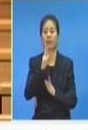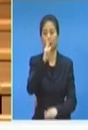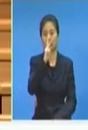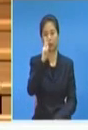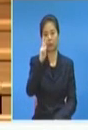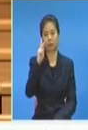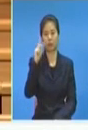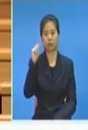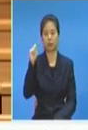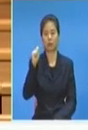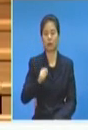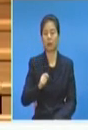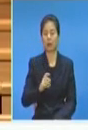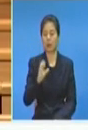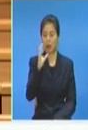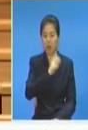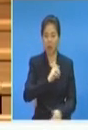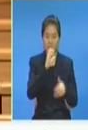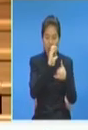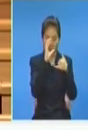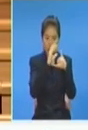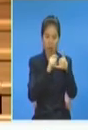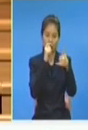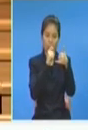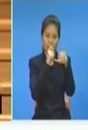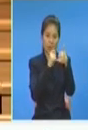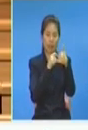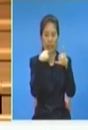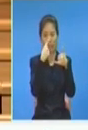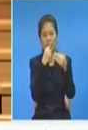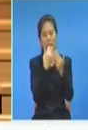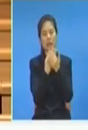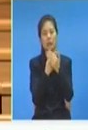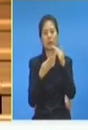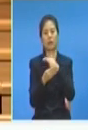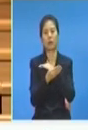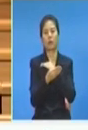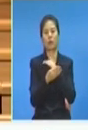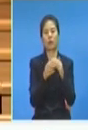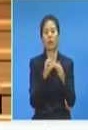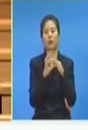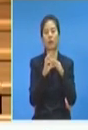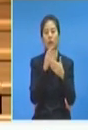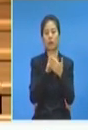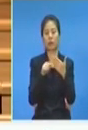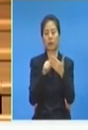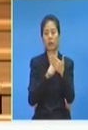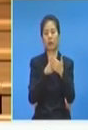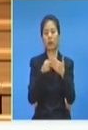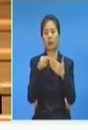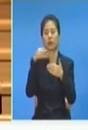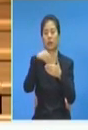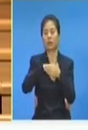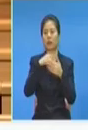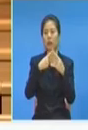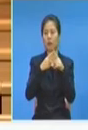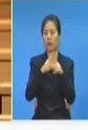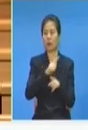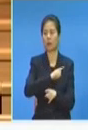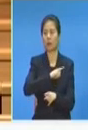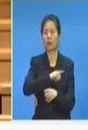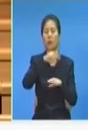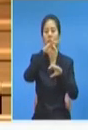ในการเข้าไปสืบสวนไปสอบสวนแต่ไม่เป็นเจ้างานทั้งสองเรื่องเลยครับ